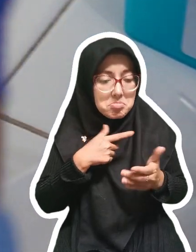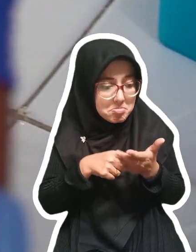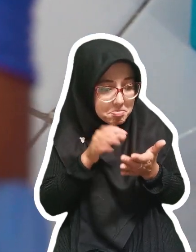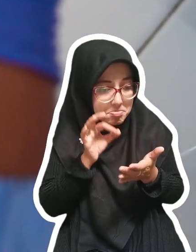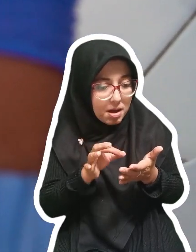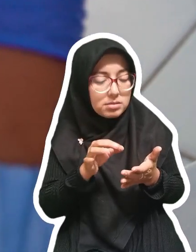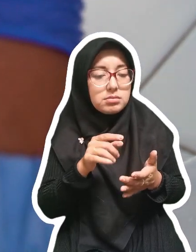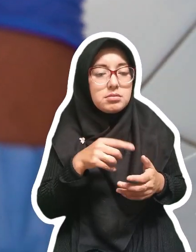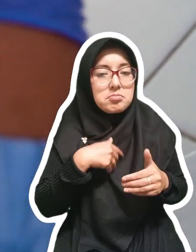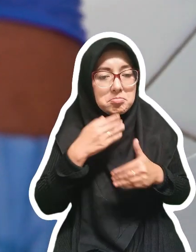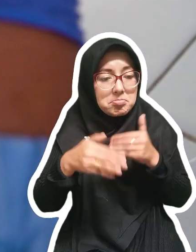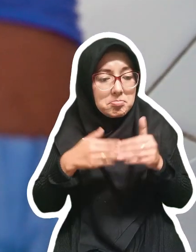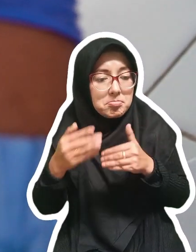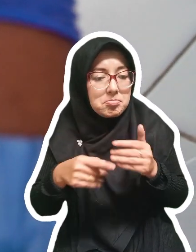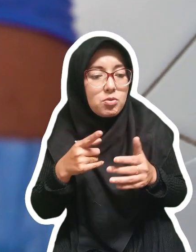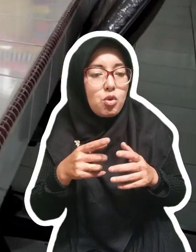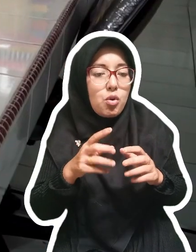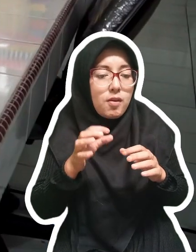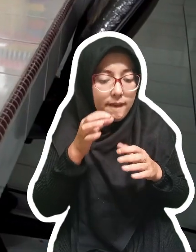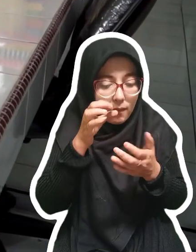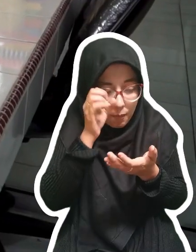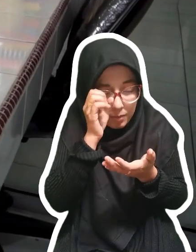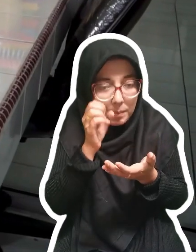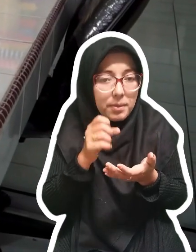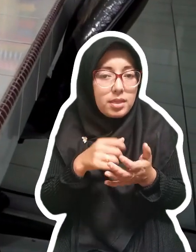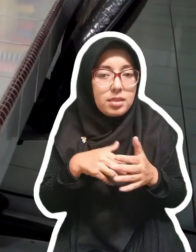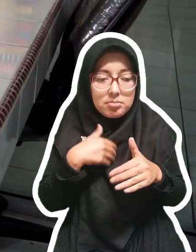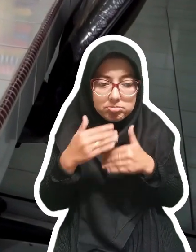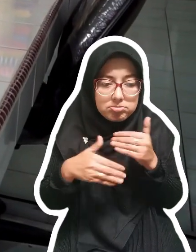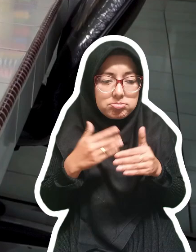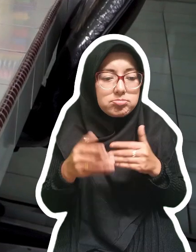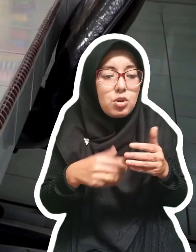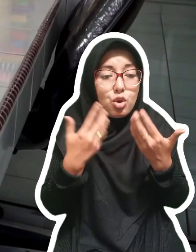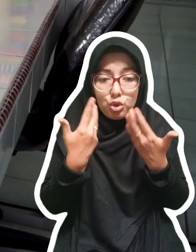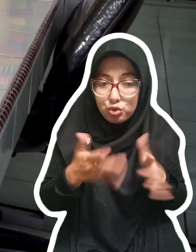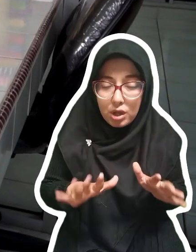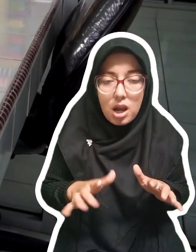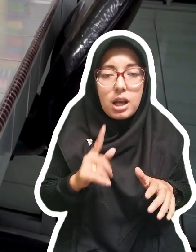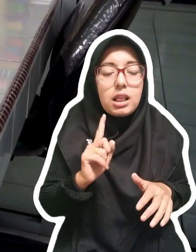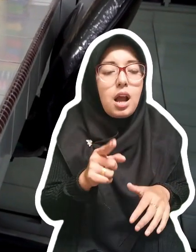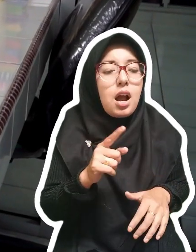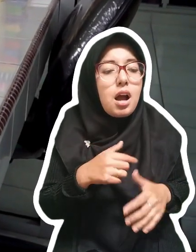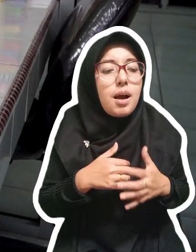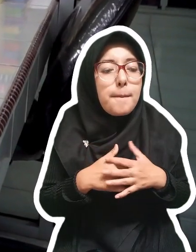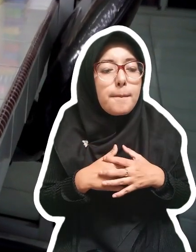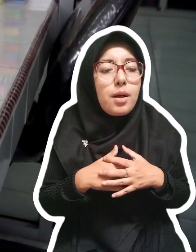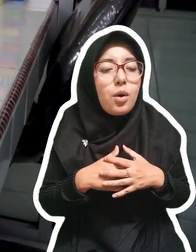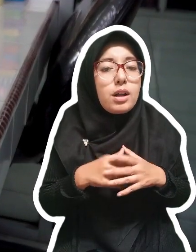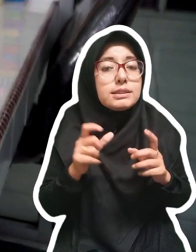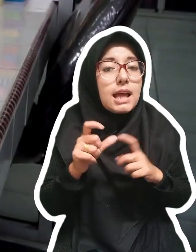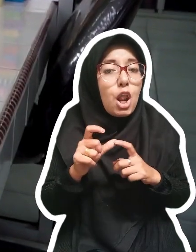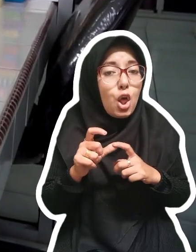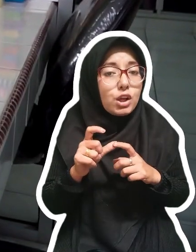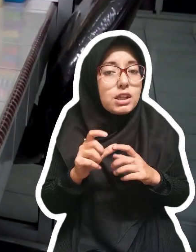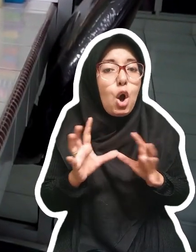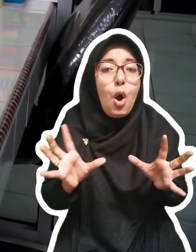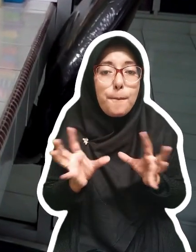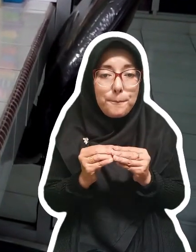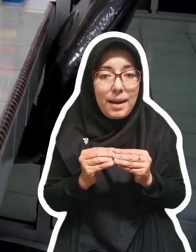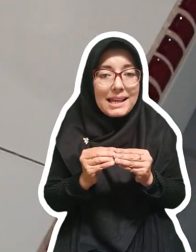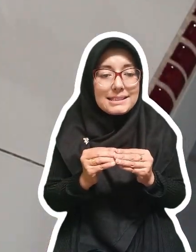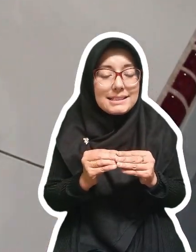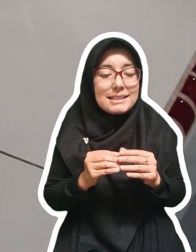uji complement fixation test. Selain itu, kita juga melakukan serologi